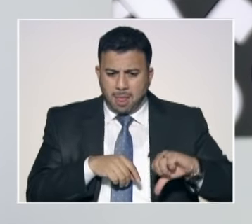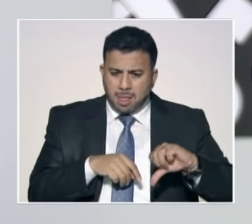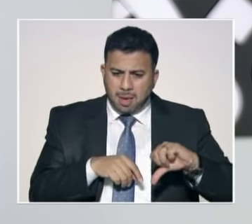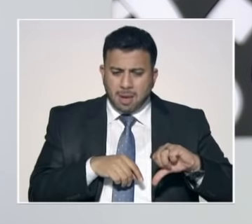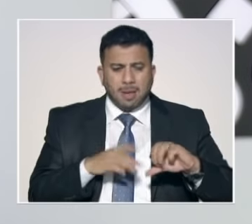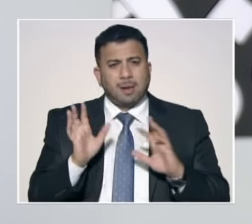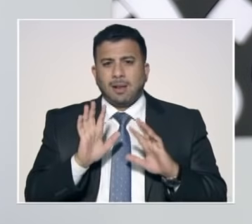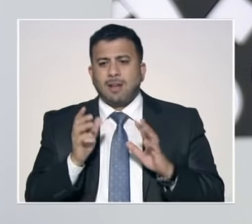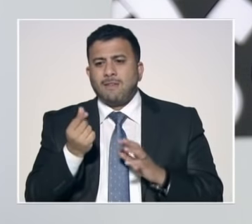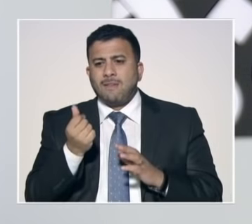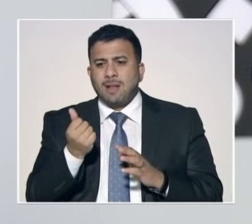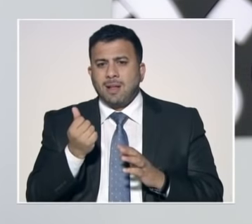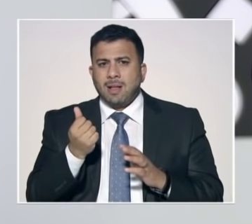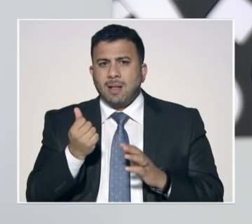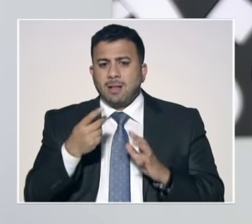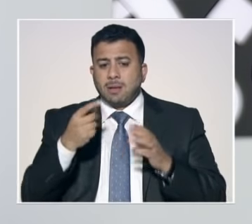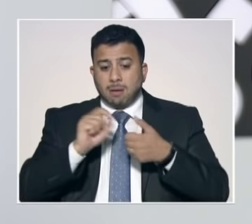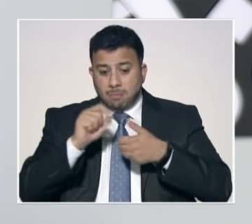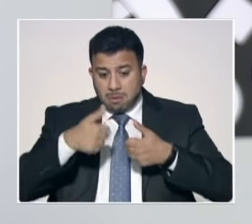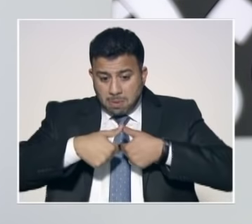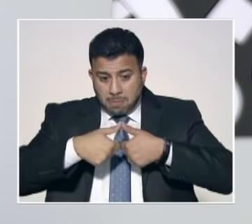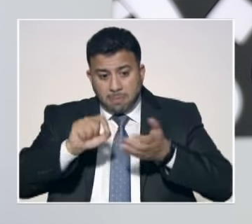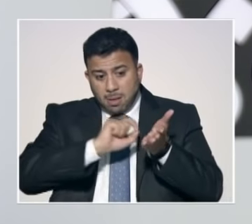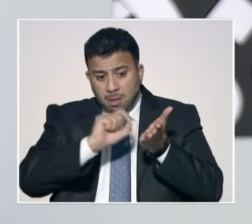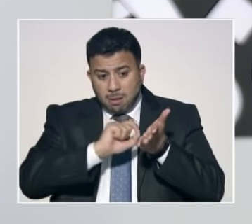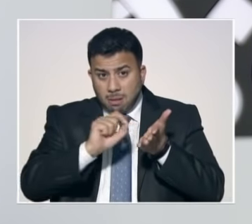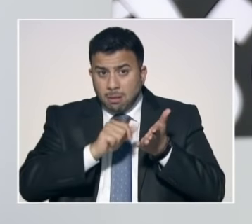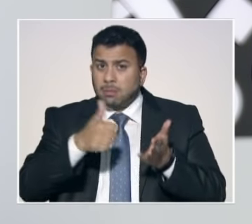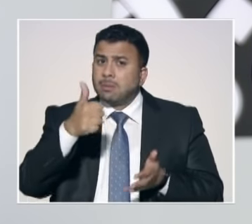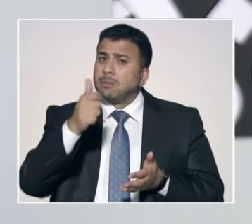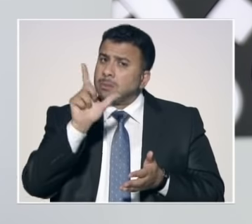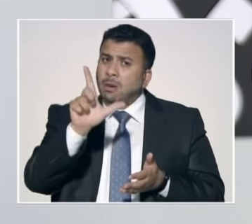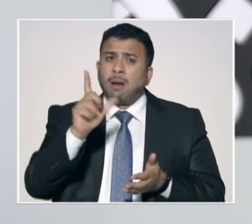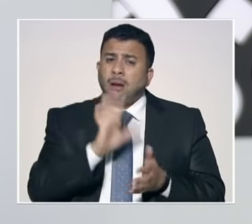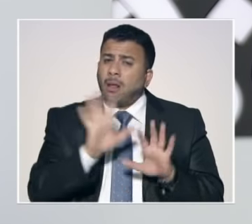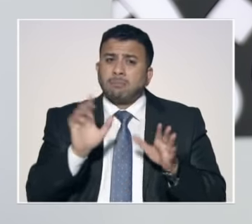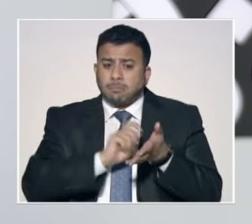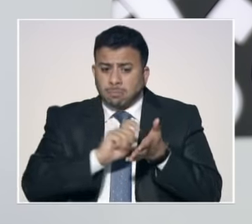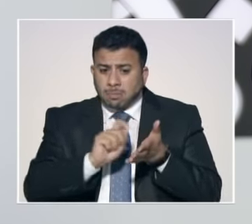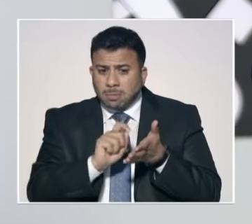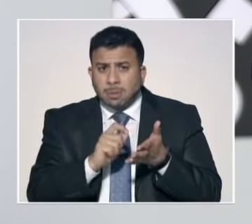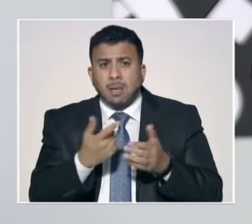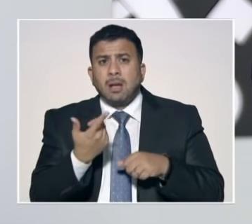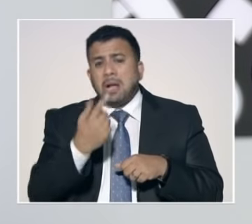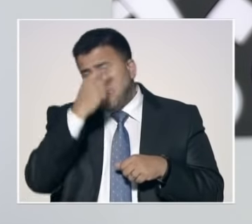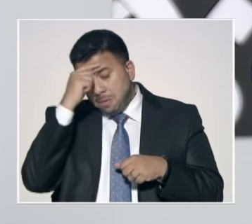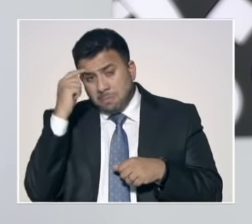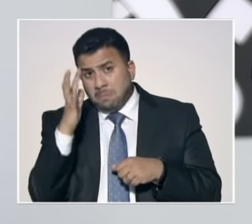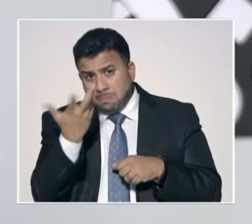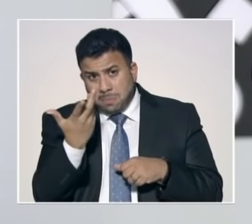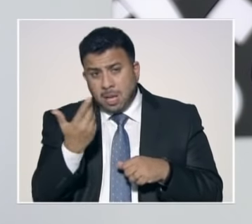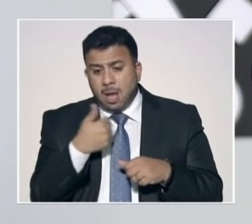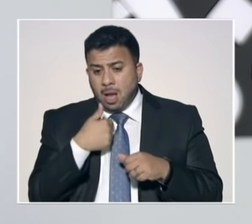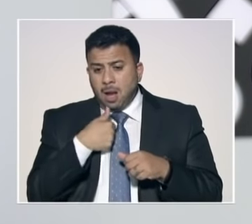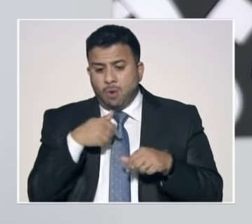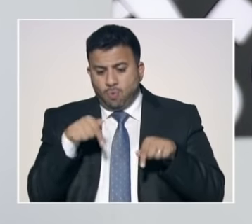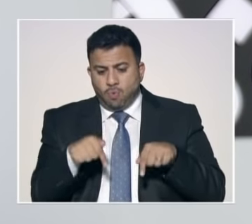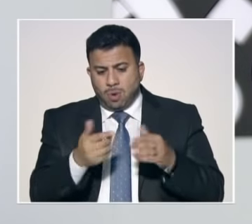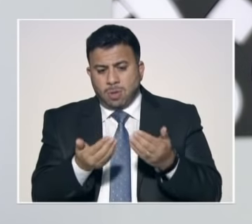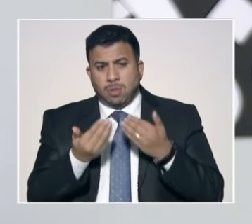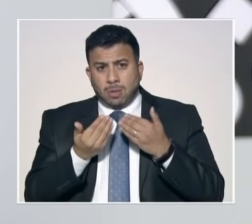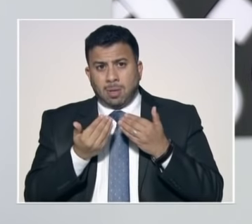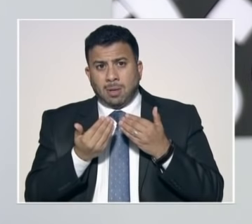صحيح. عقد النكاح صحيح، يعني سواء كان قبل الدخلة بوقت أو أثناء الدخلة، فقبل